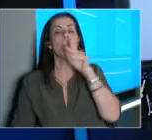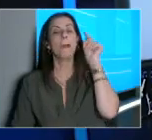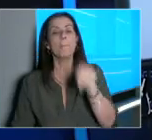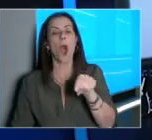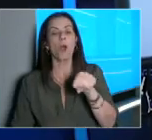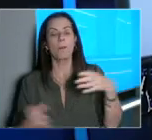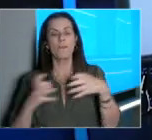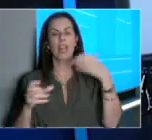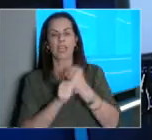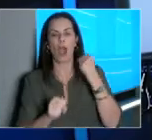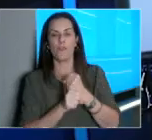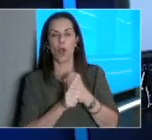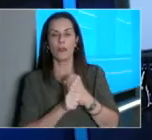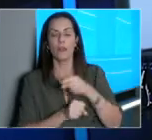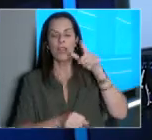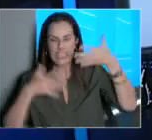פה, במפלגת העבודה,